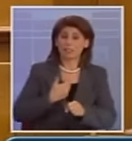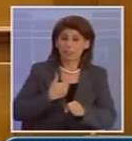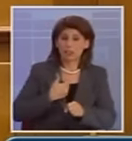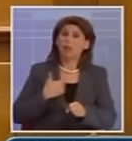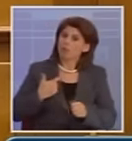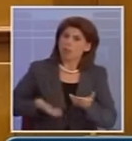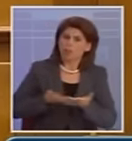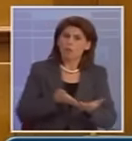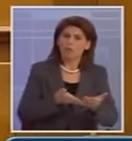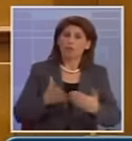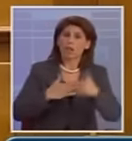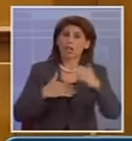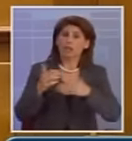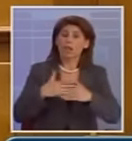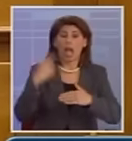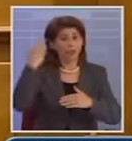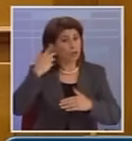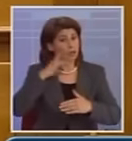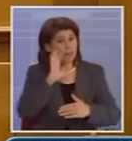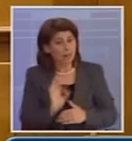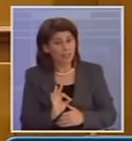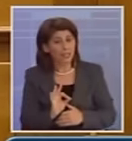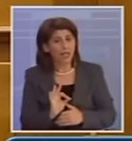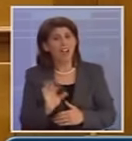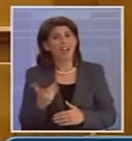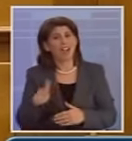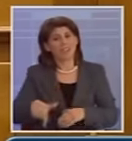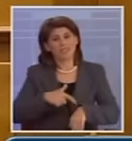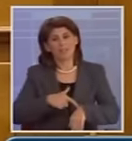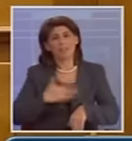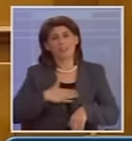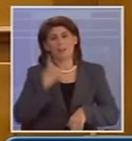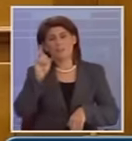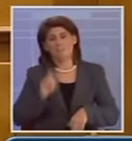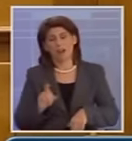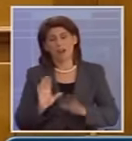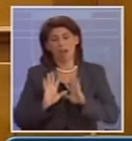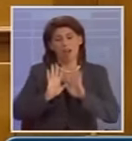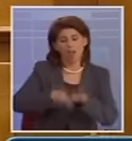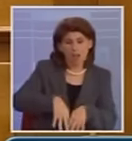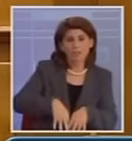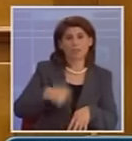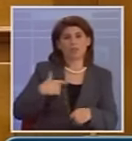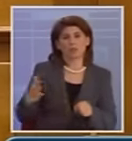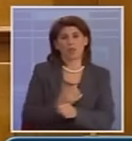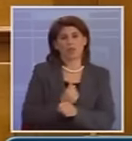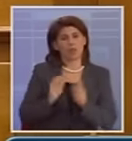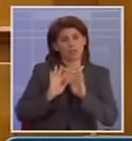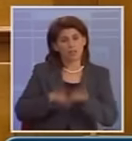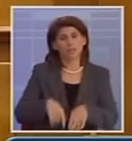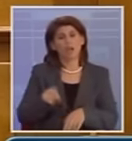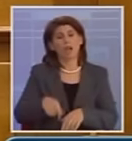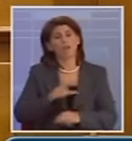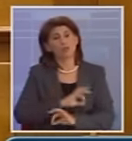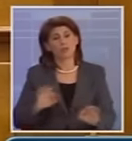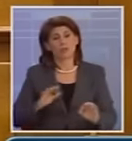βοηθήσουμε να χτίσετε, αν το εννοείτε πραγματικά. Αλλά για την ώρα βλέπω να θέλετε μάλλον να γκρεμίσετε εκείνα τα οποία καταφέραμε. Και σε αυτό ασφαλώς